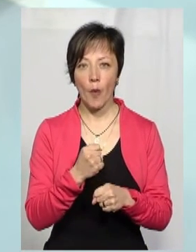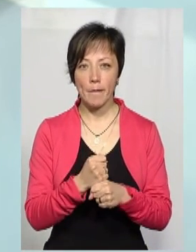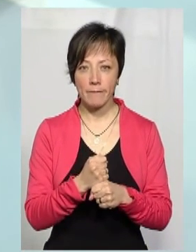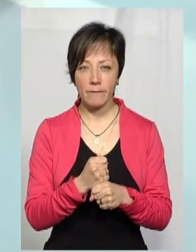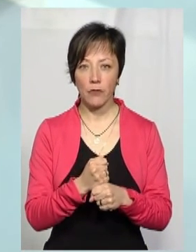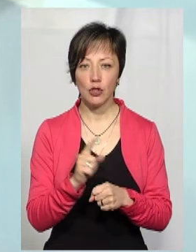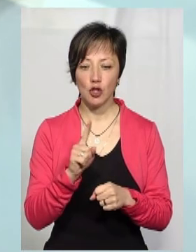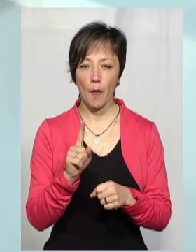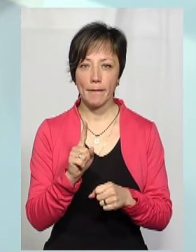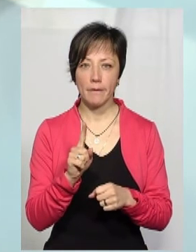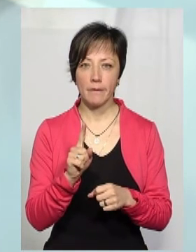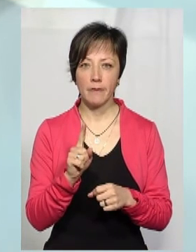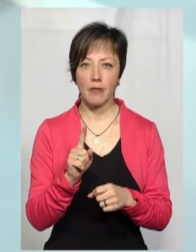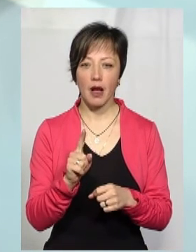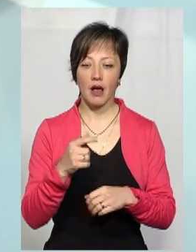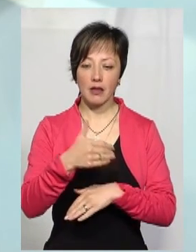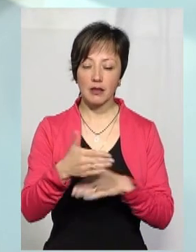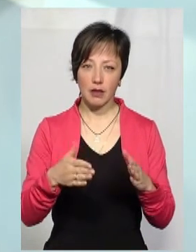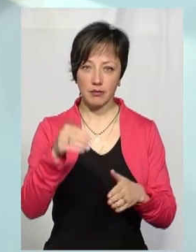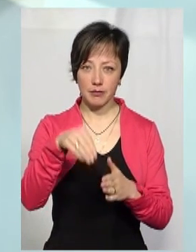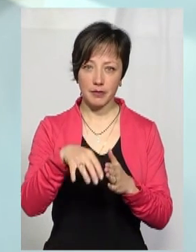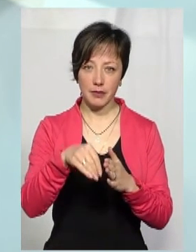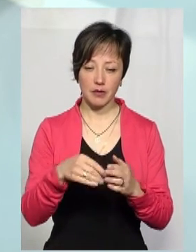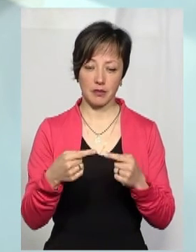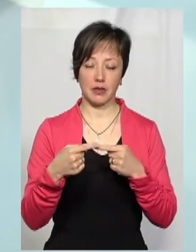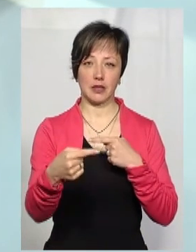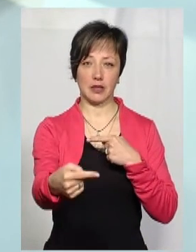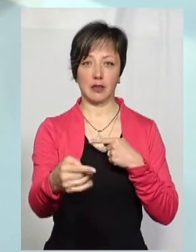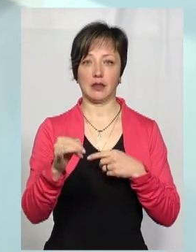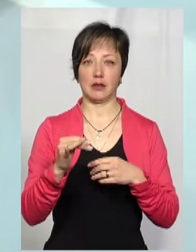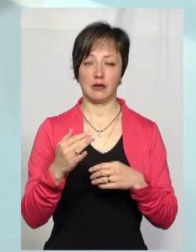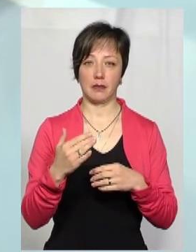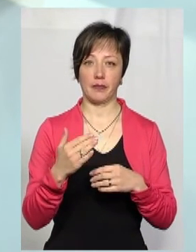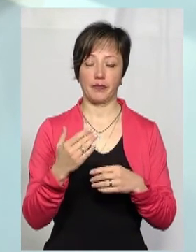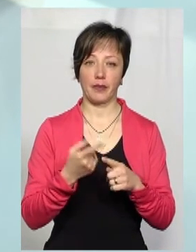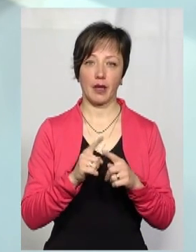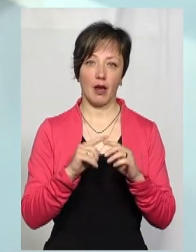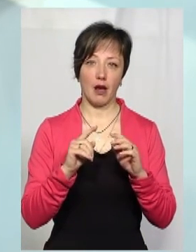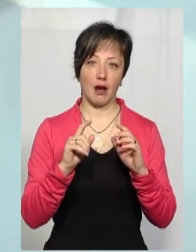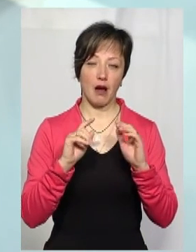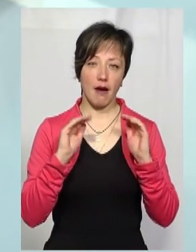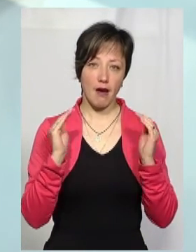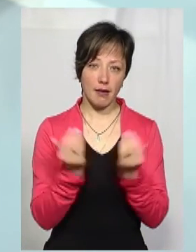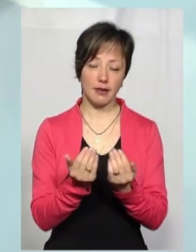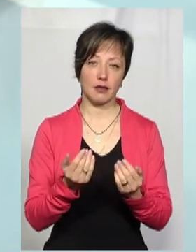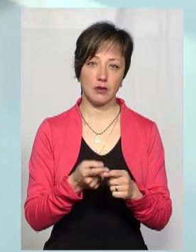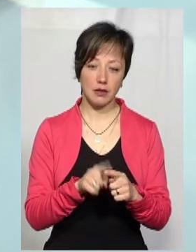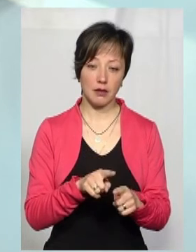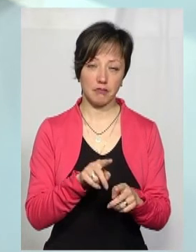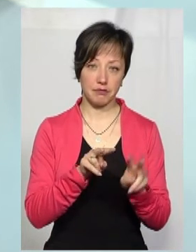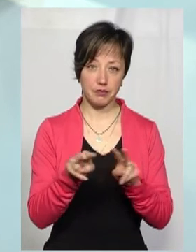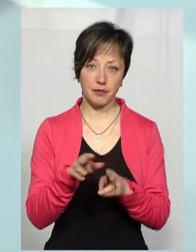так, за межами центру перед скриньками там дотримувались певних вимог і дистанції, і карантину, то це ж все якби слідкується. Тому,